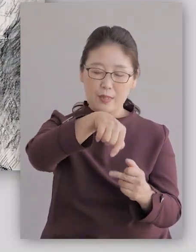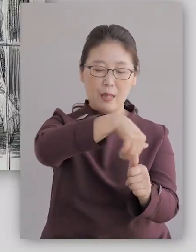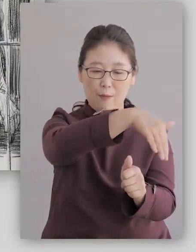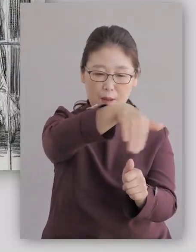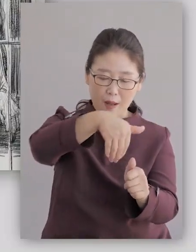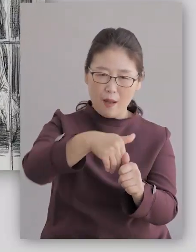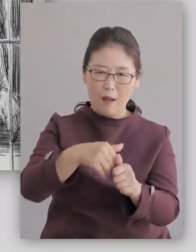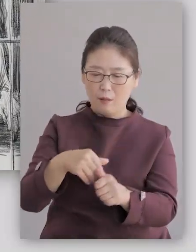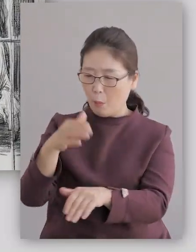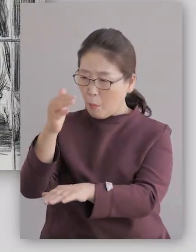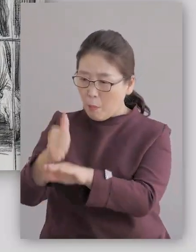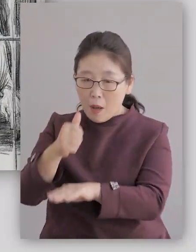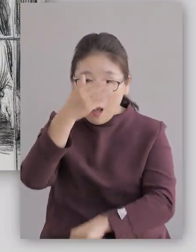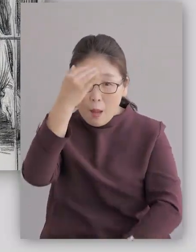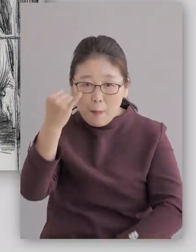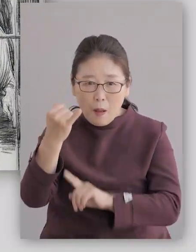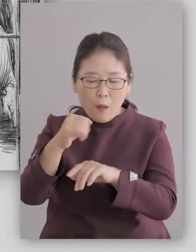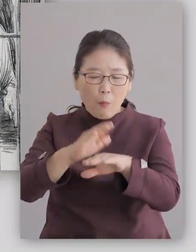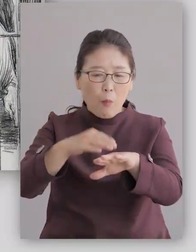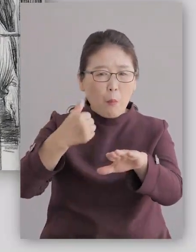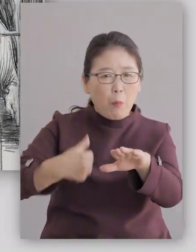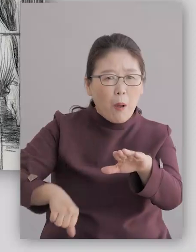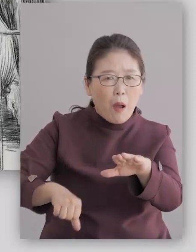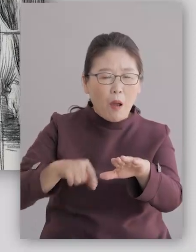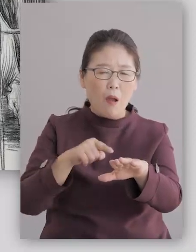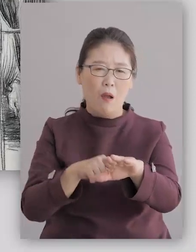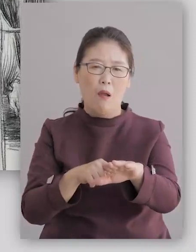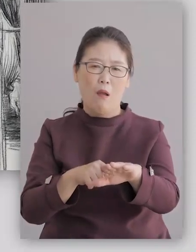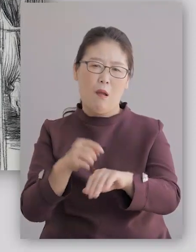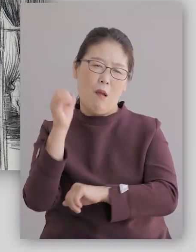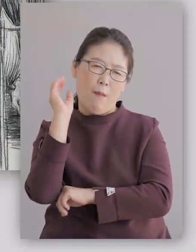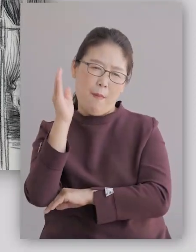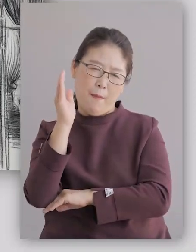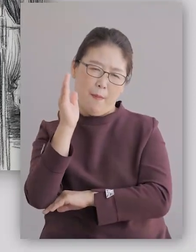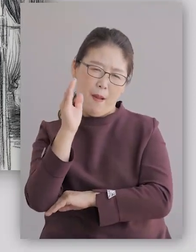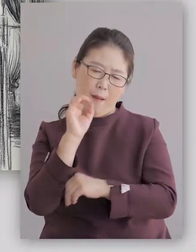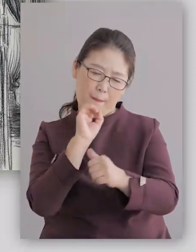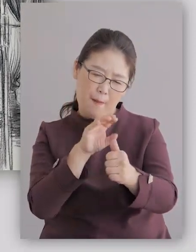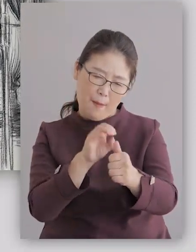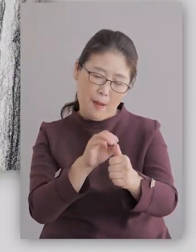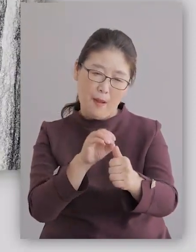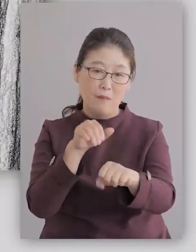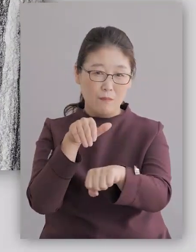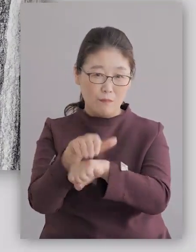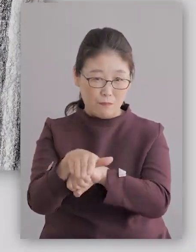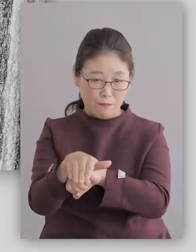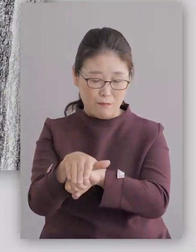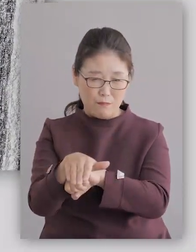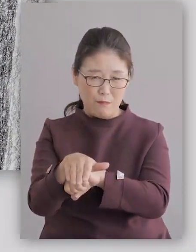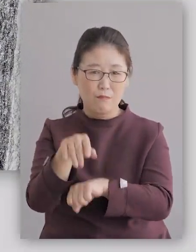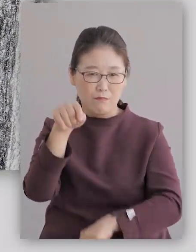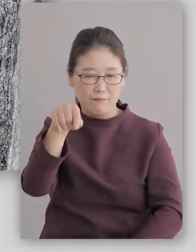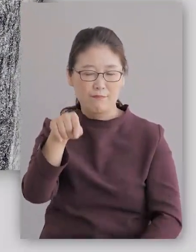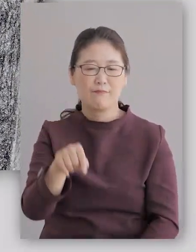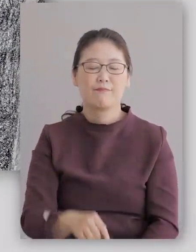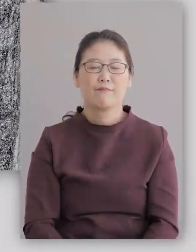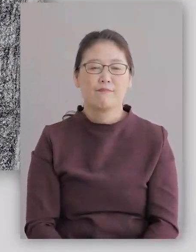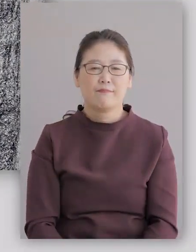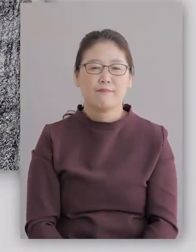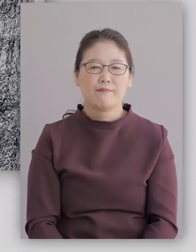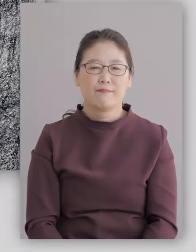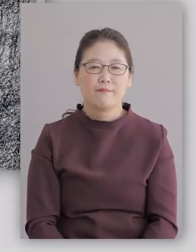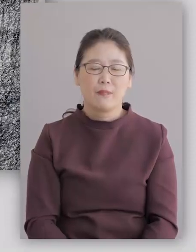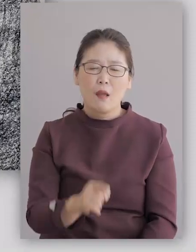마지막에 할머니가 손자에게 이 이야기를 전해주는 이야기 구조로 지금 설치가